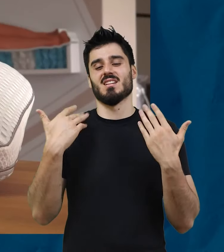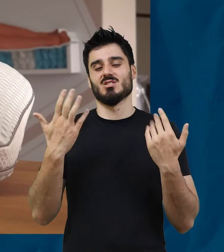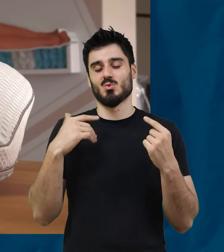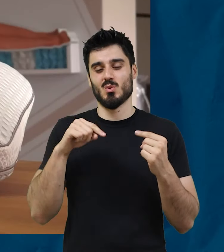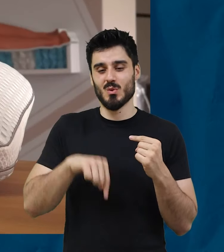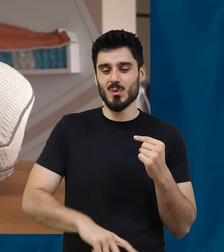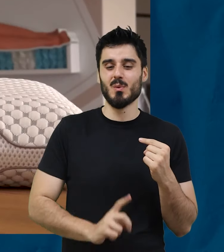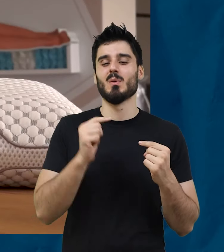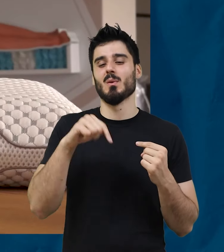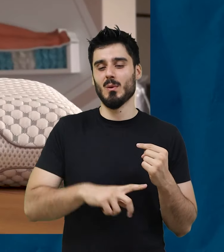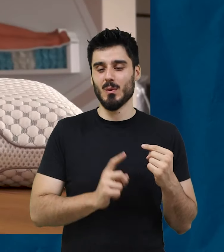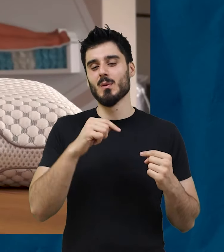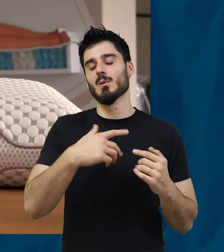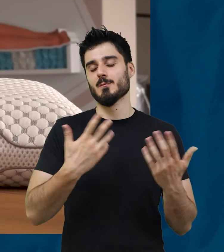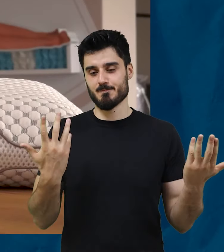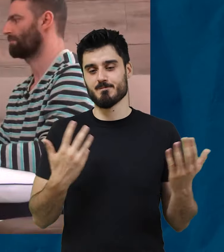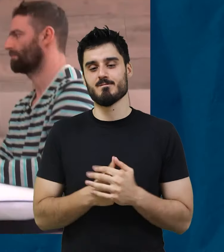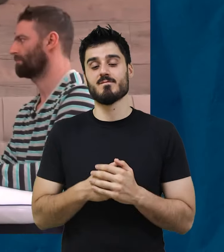въздуха.